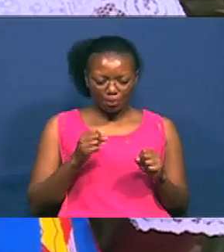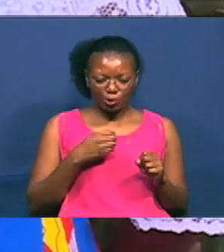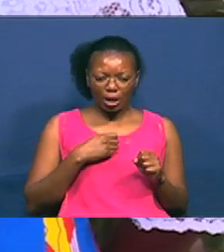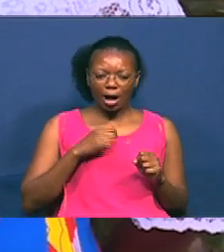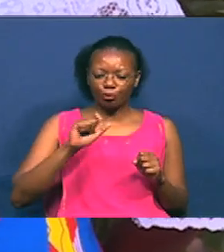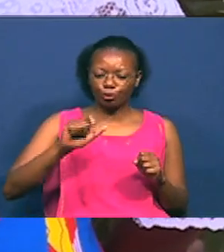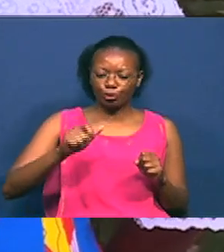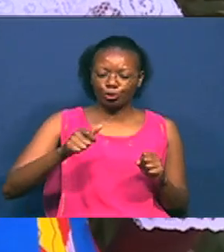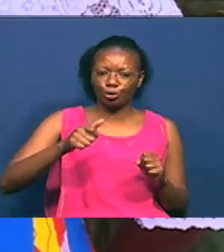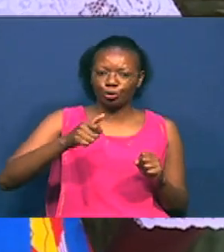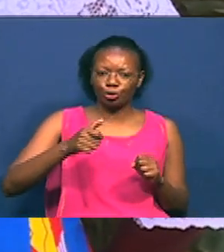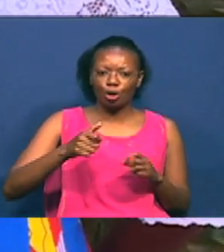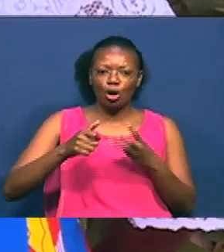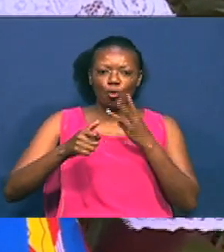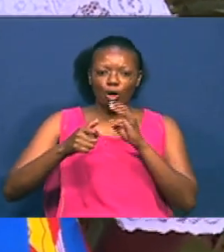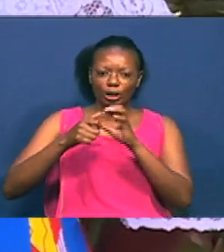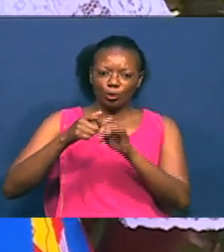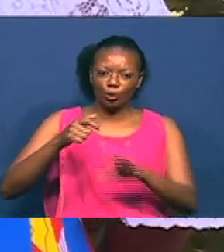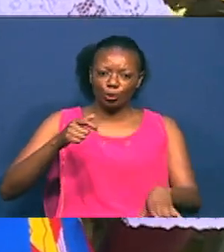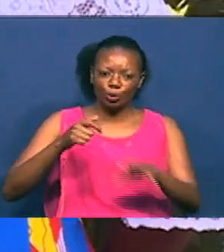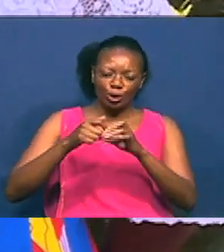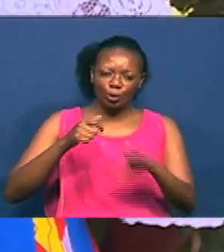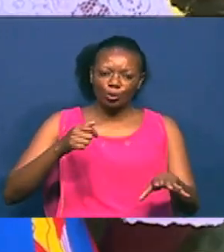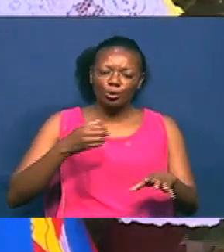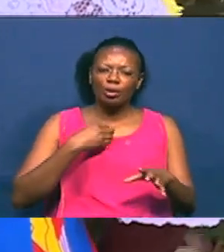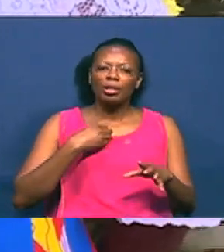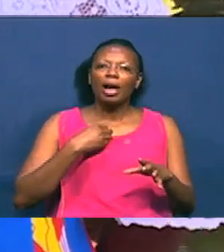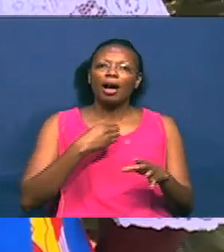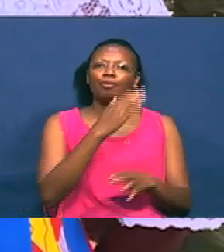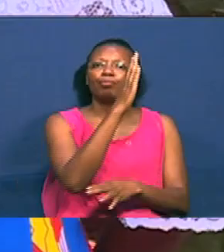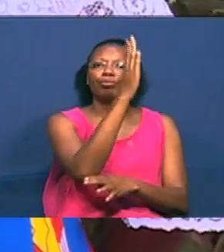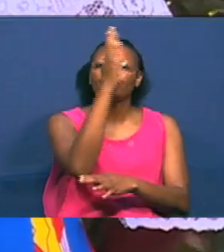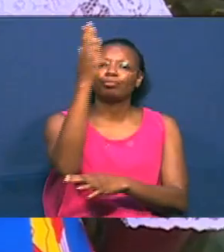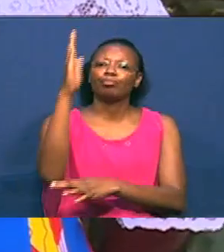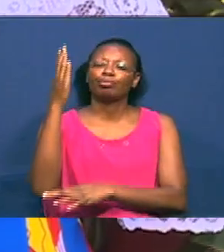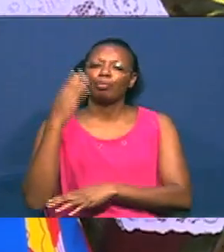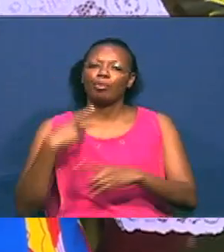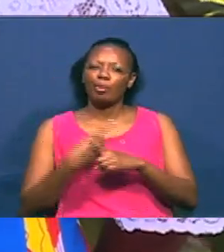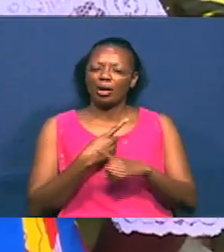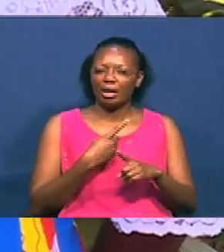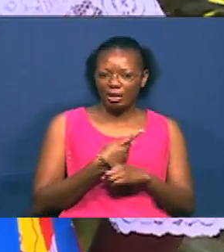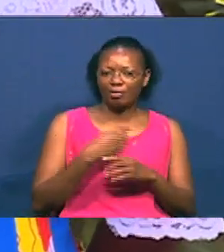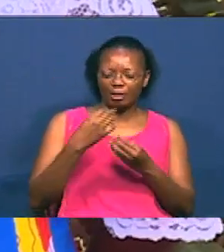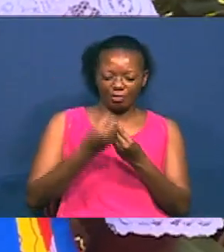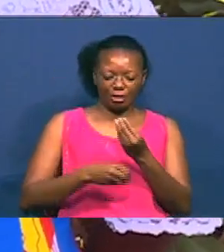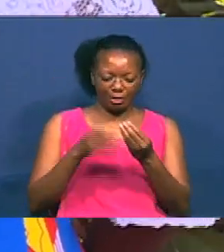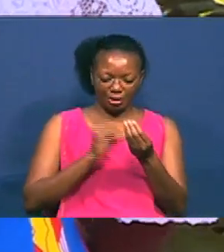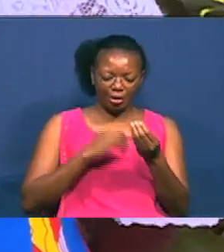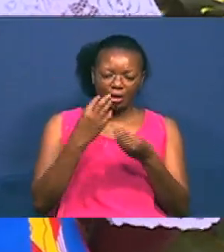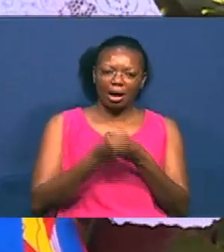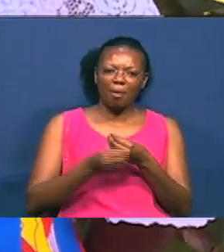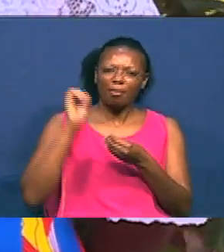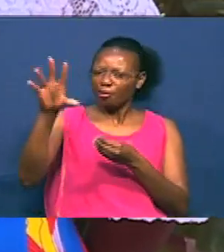niling'ang'ana nikapata mfereji. Sasa hiyo migomba haiko shambani mbali, iko hapa hapa ndani ya boma